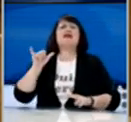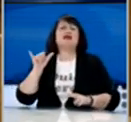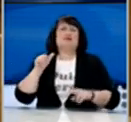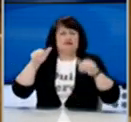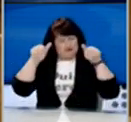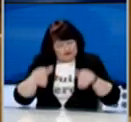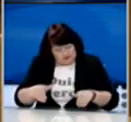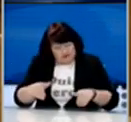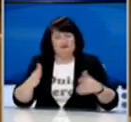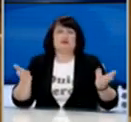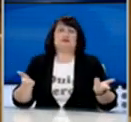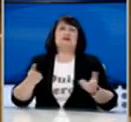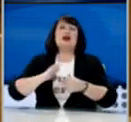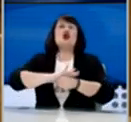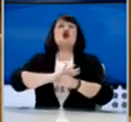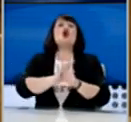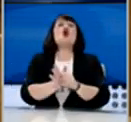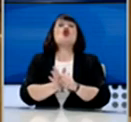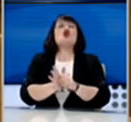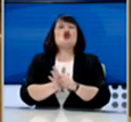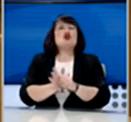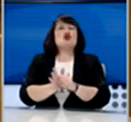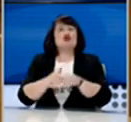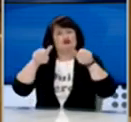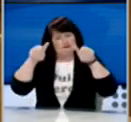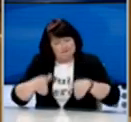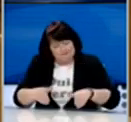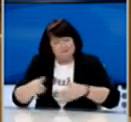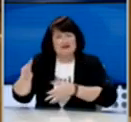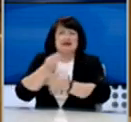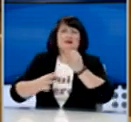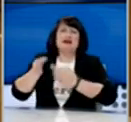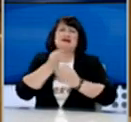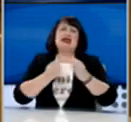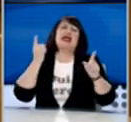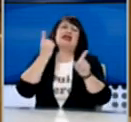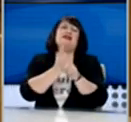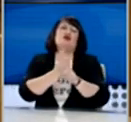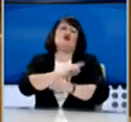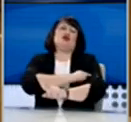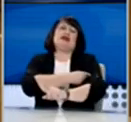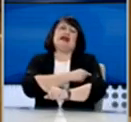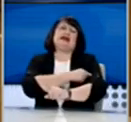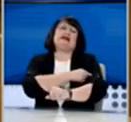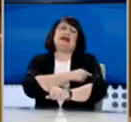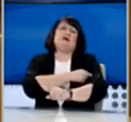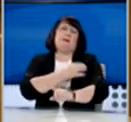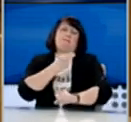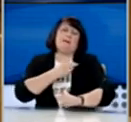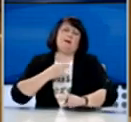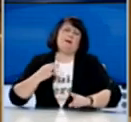αντιστοίχως επί κορονοϊού έπρεπε να καθόμαστε προσοχή στους ειδικούς της